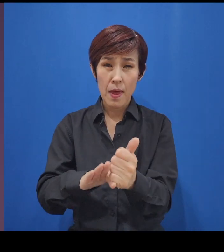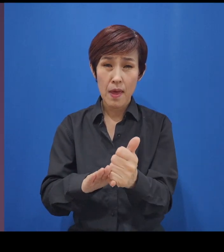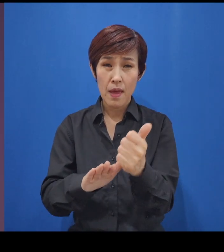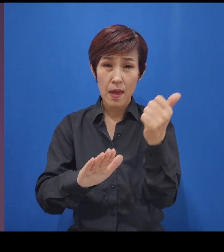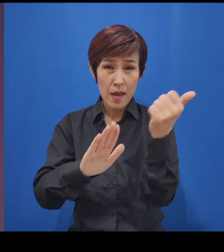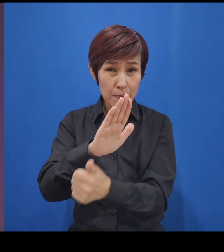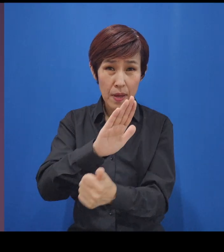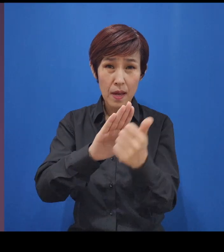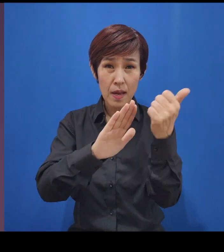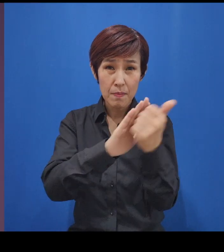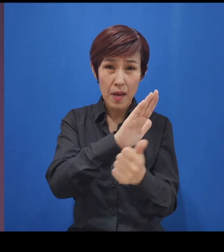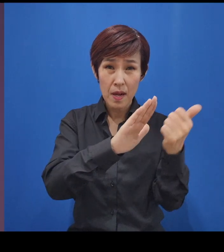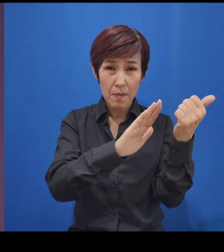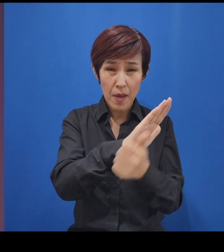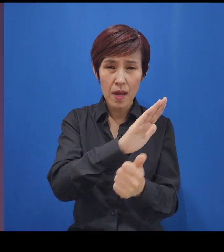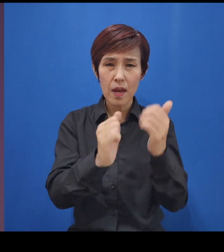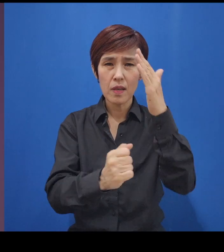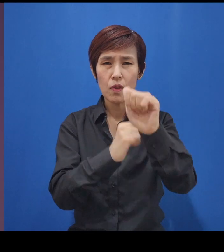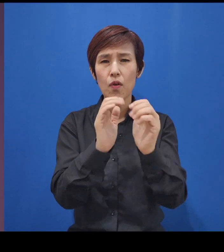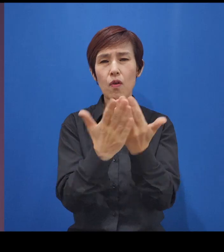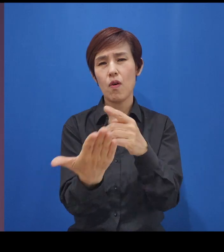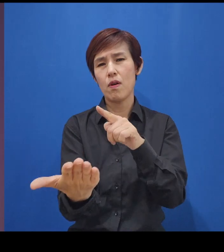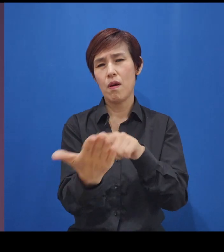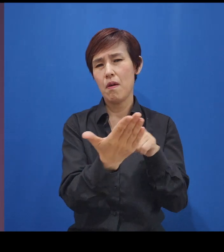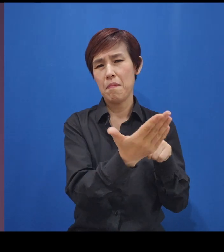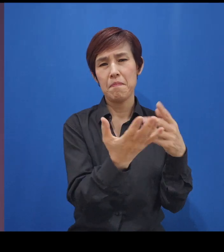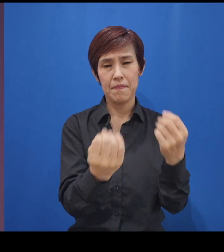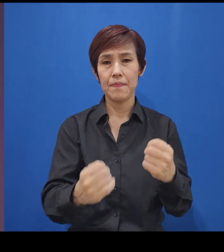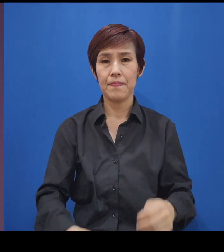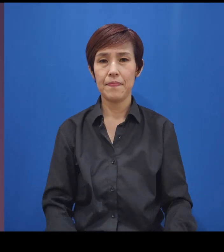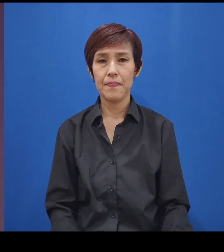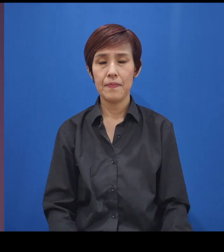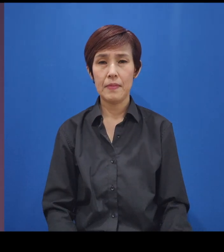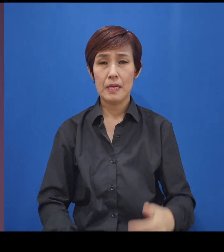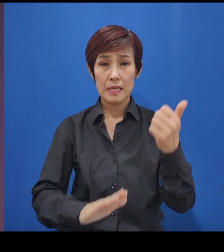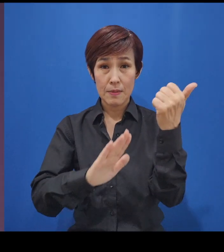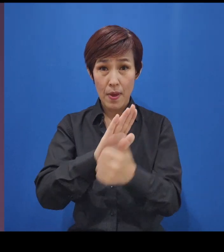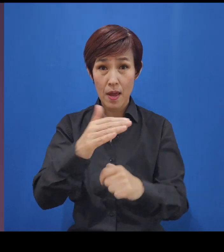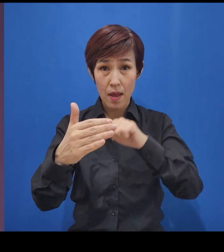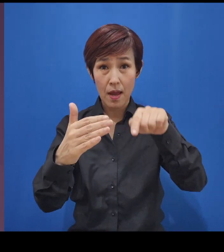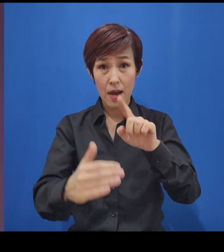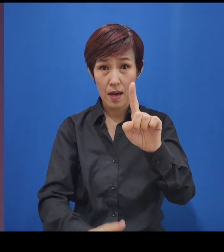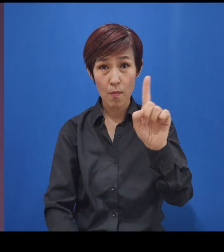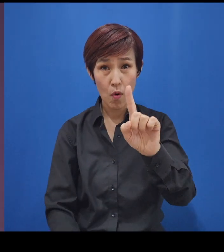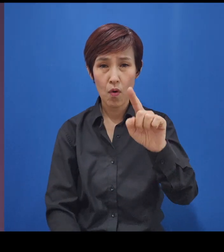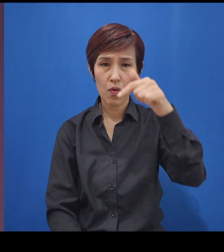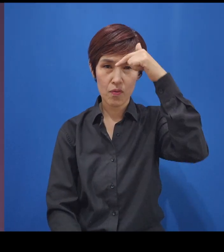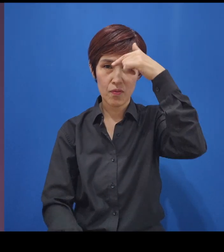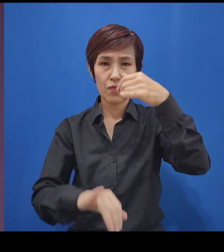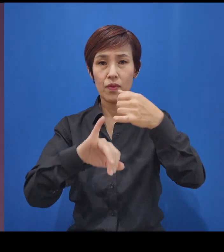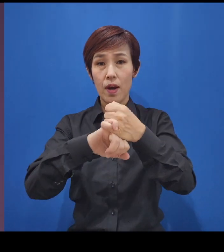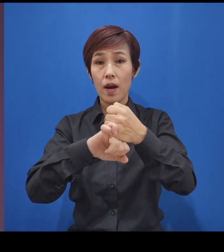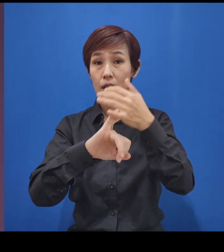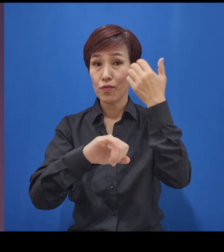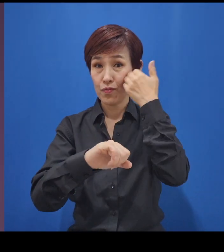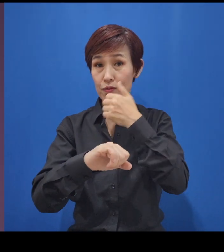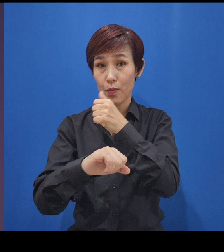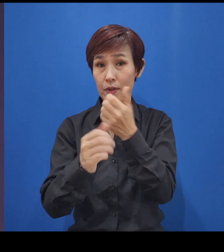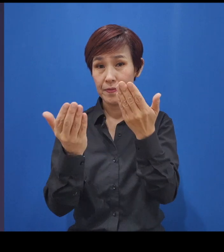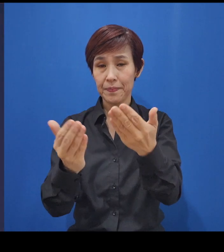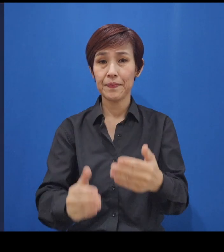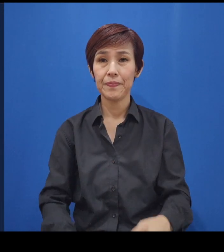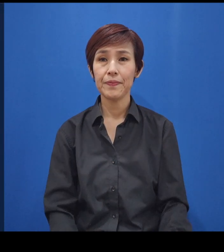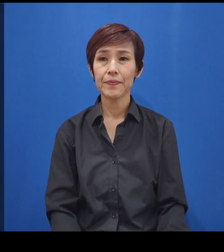일들은 성경에 즐비하게 기록이 되어 있는데, 그 중에 아주 대표적인 구약의 인물을 한번